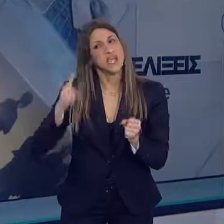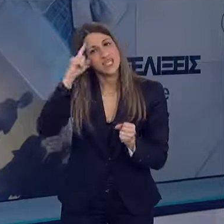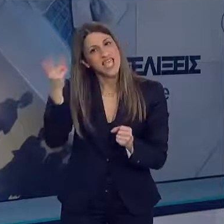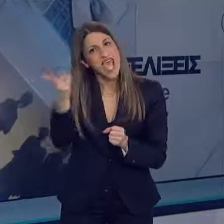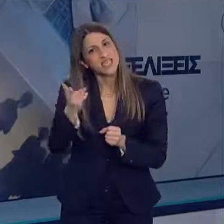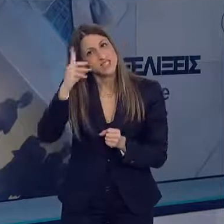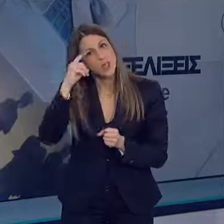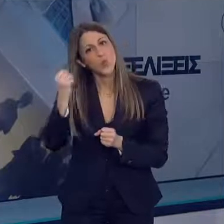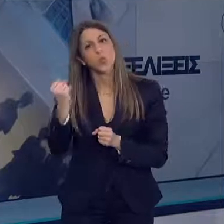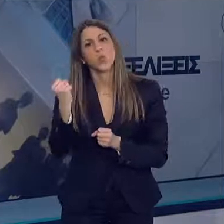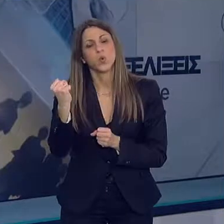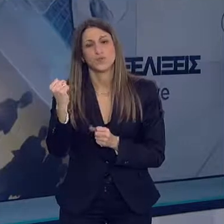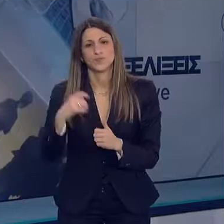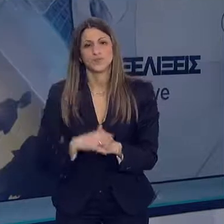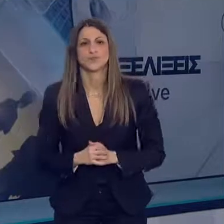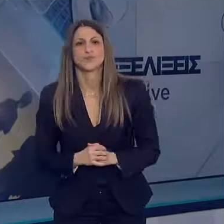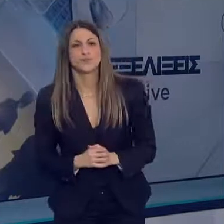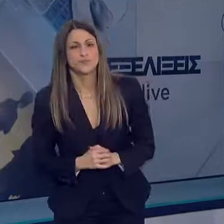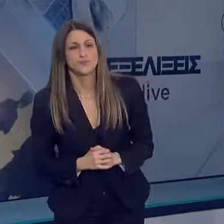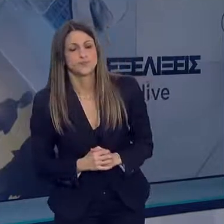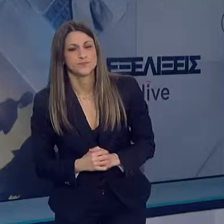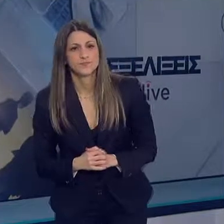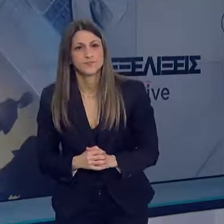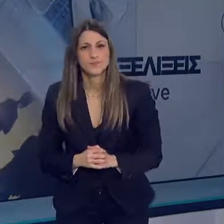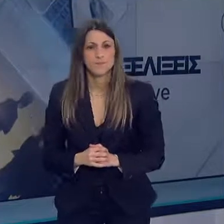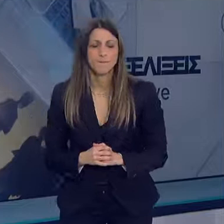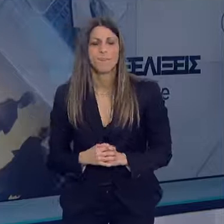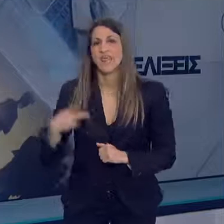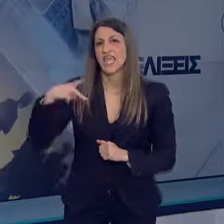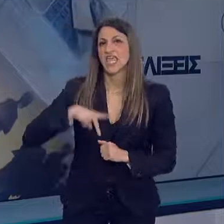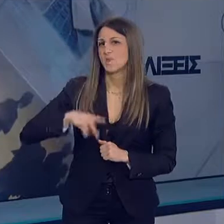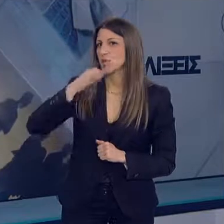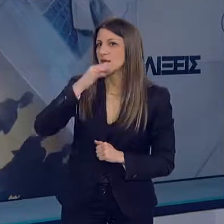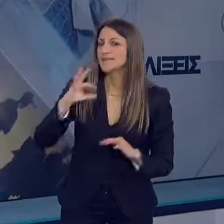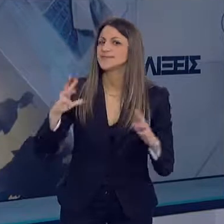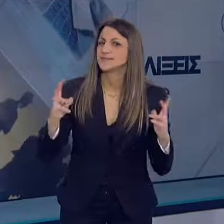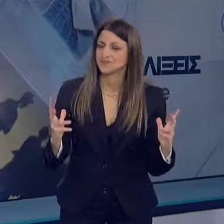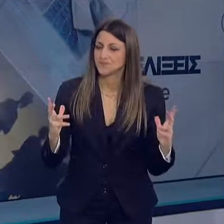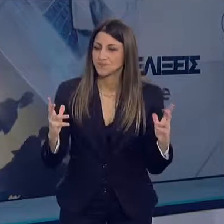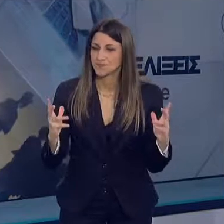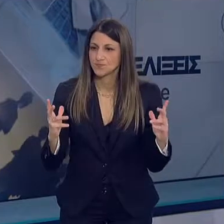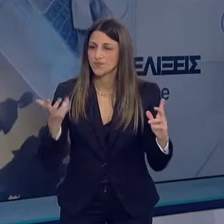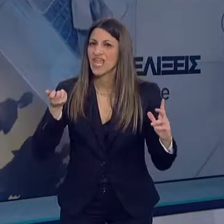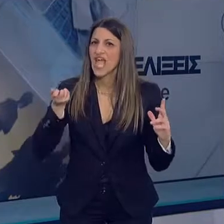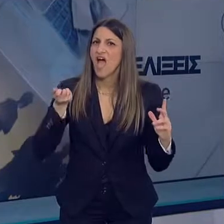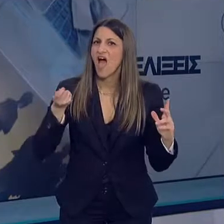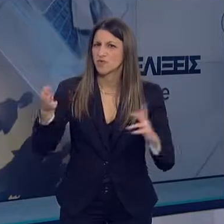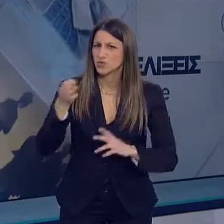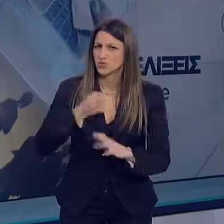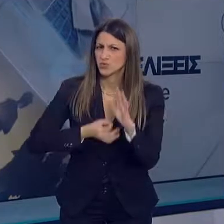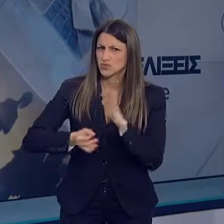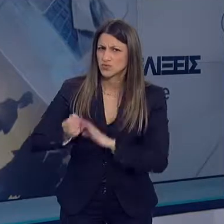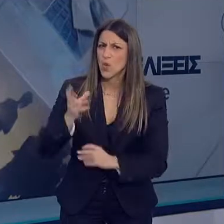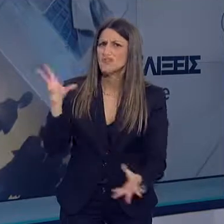το νούμερο αυτό δεν είναι πραγματικό με την έννοια που αναφέρεται. Προφανώς είναι το σύνολο